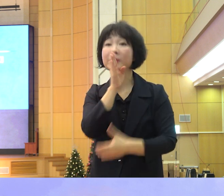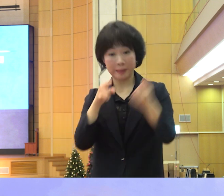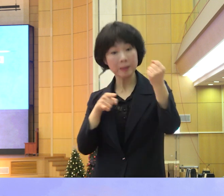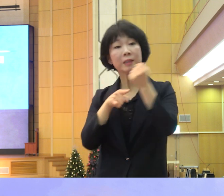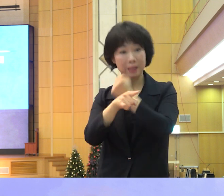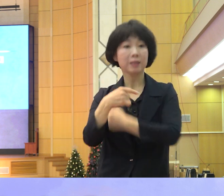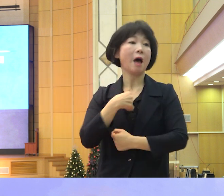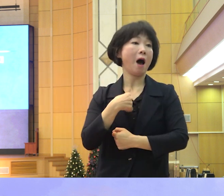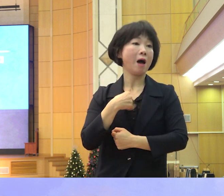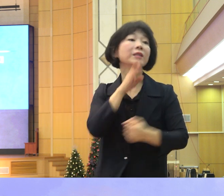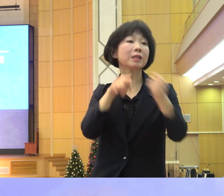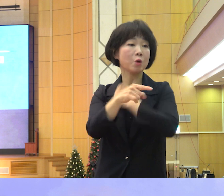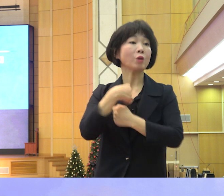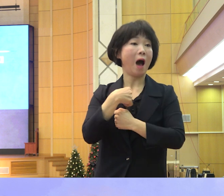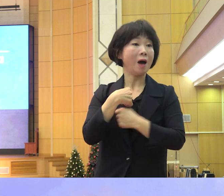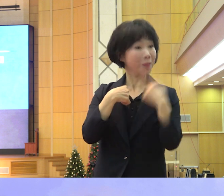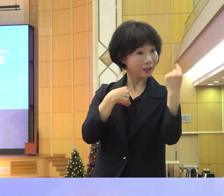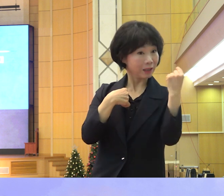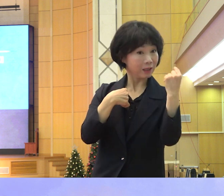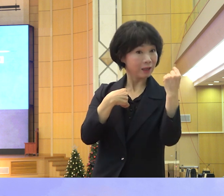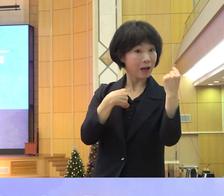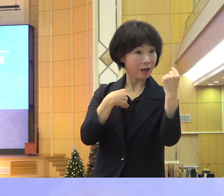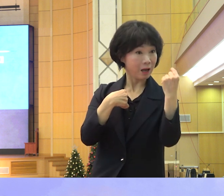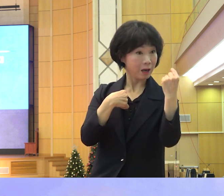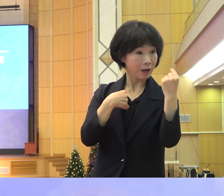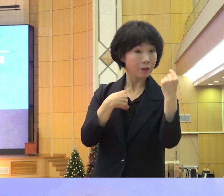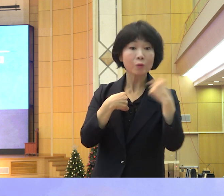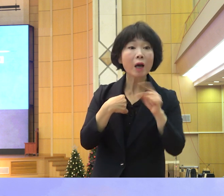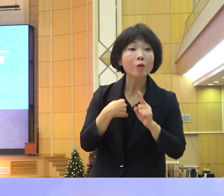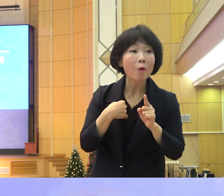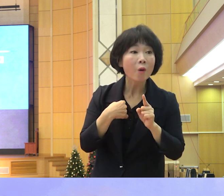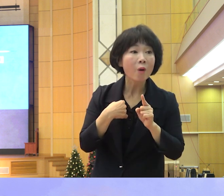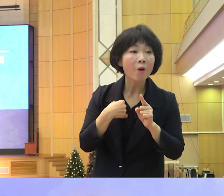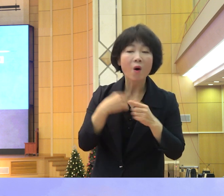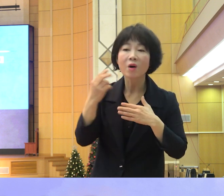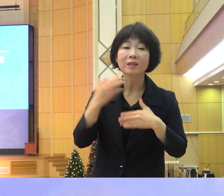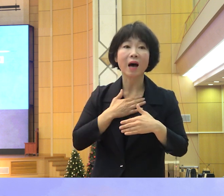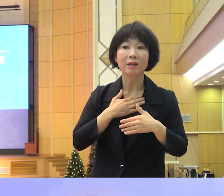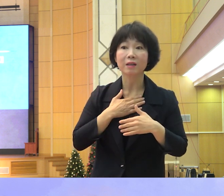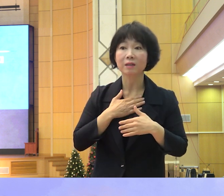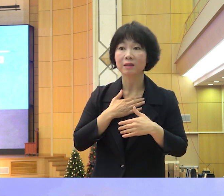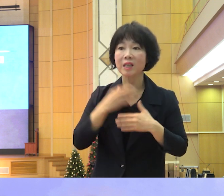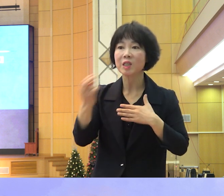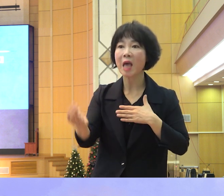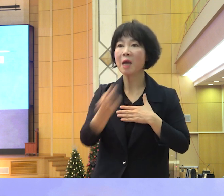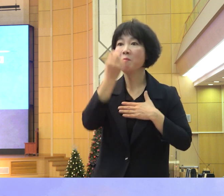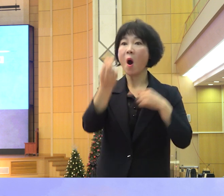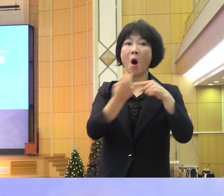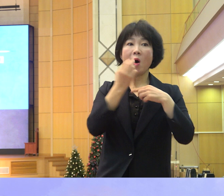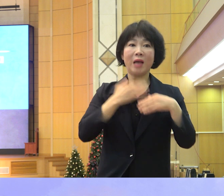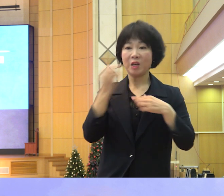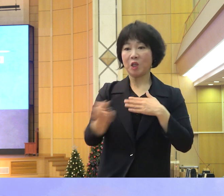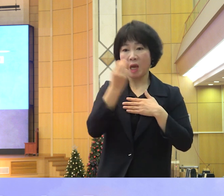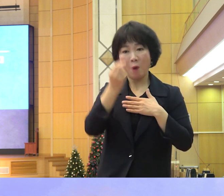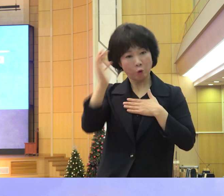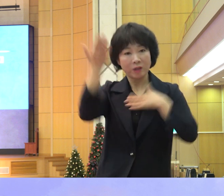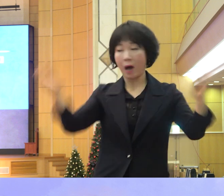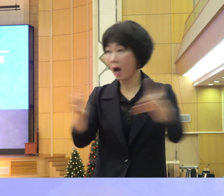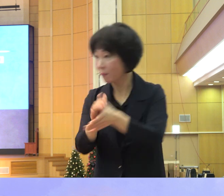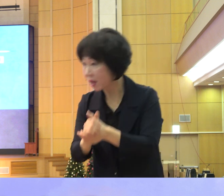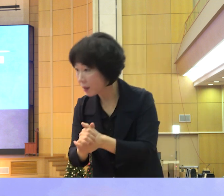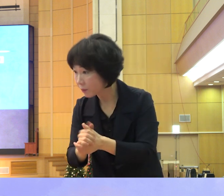말씀이에요. 나는 길이요, 누구요? 길이요, 또 진리요.